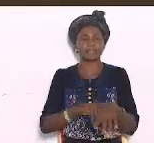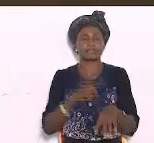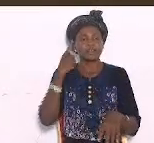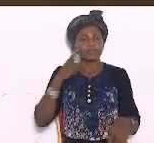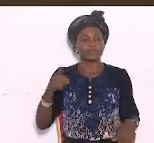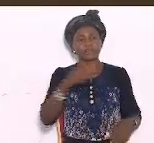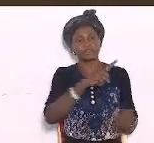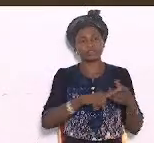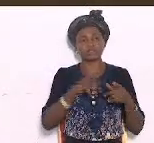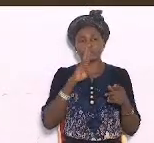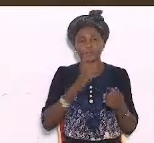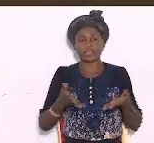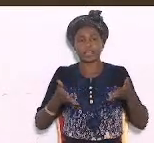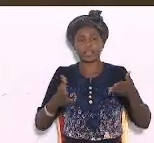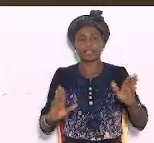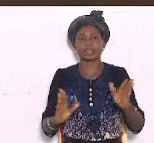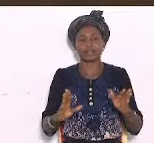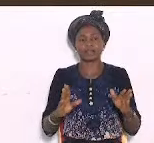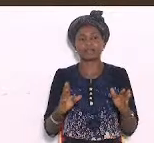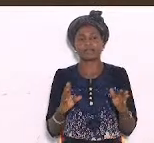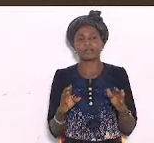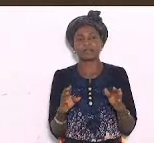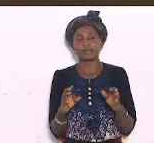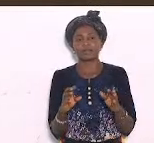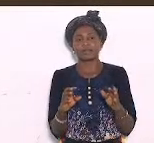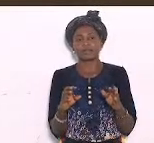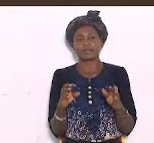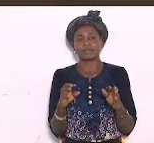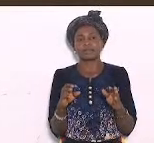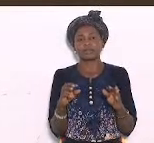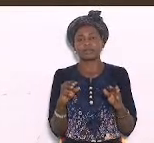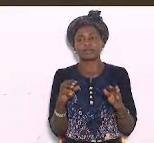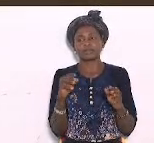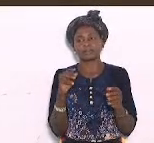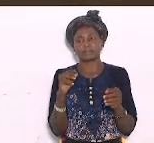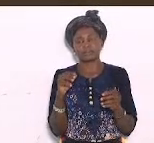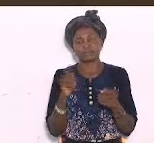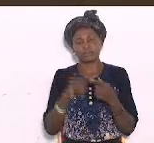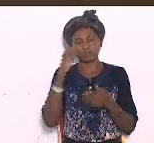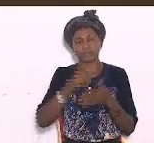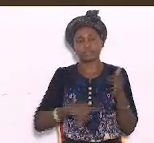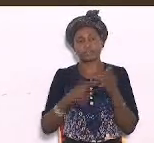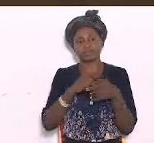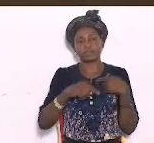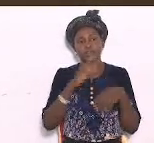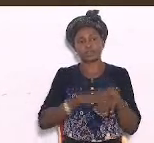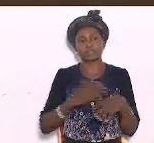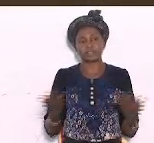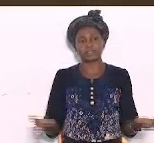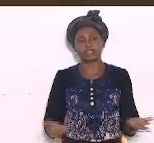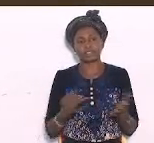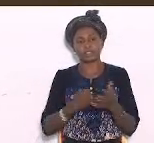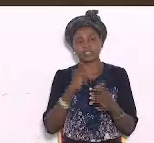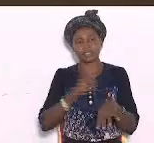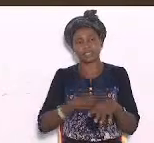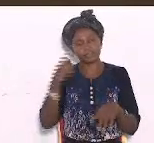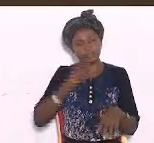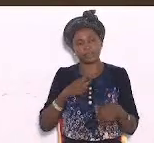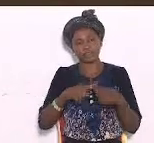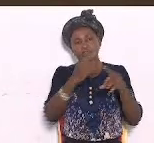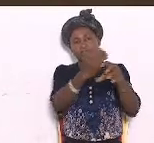maintenant c'est le moment c'est le moment de savoir ce qui est en train de